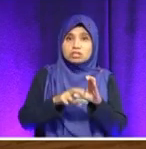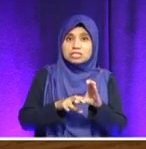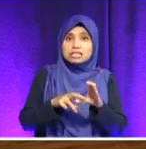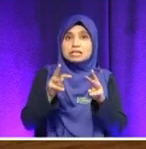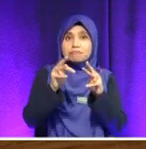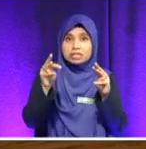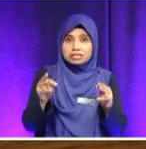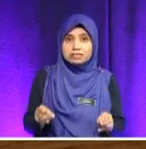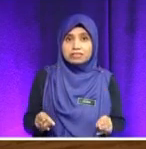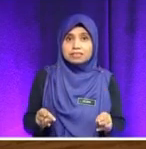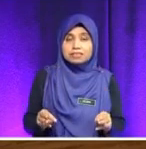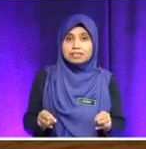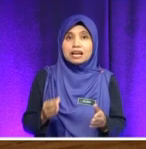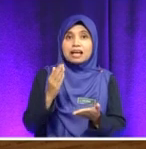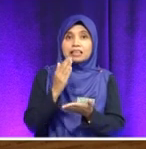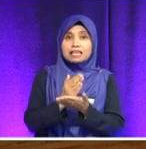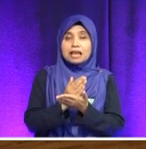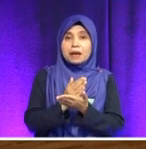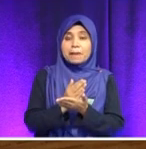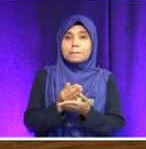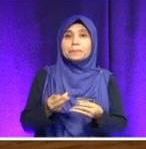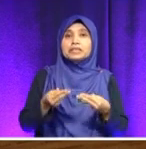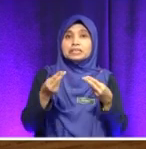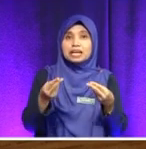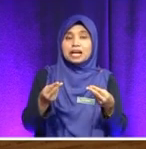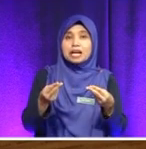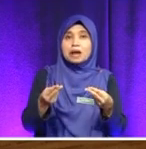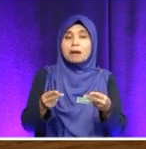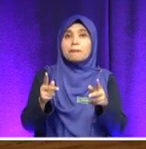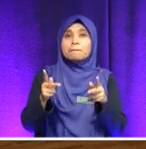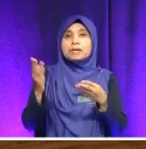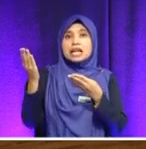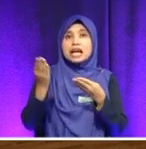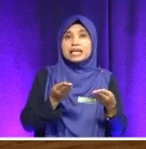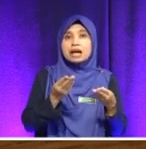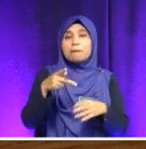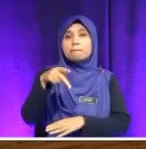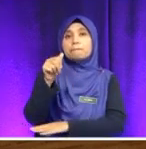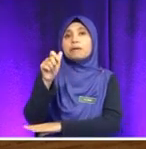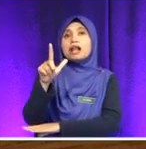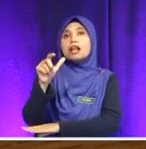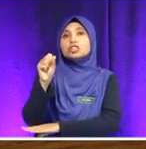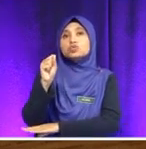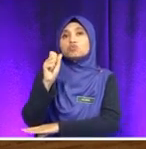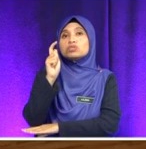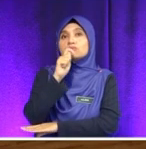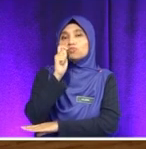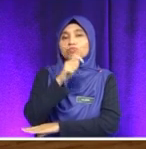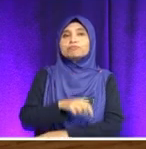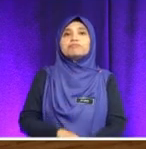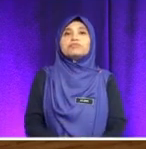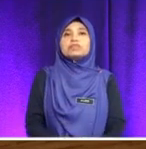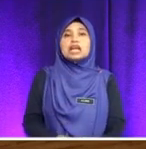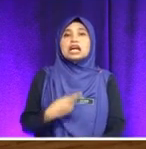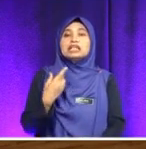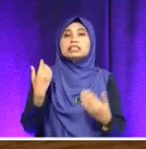meja, hentian penyajian, pelayan palsu dan juga troli guridon. Okey, untuk linen, kita